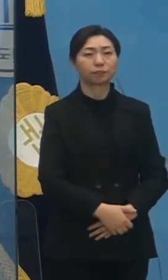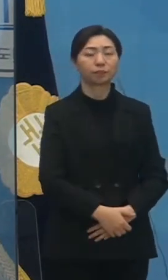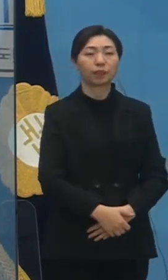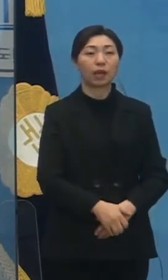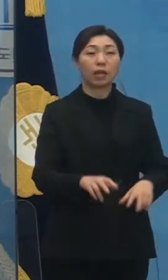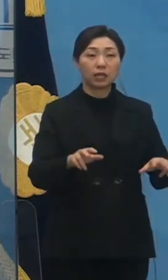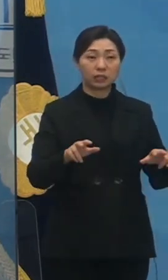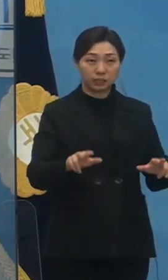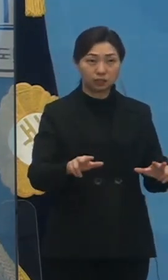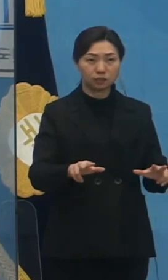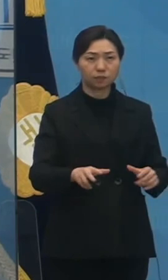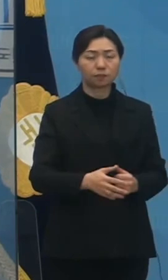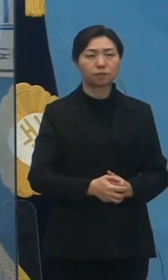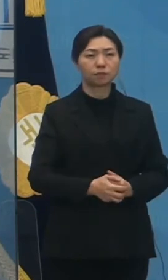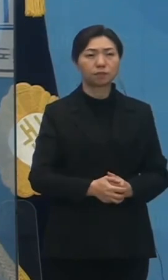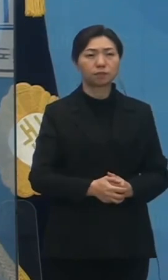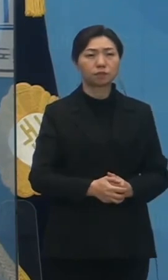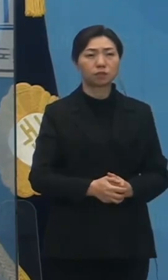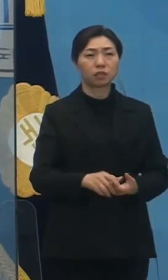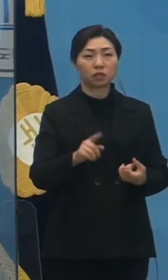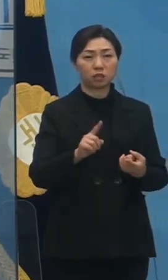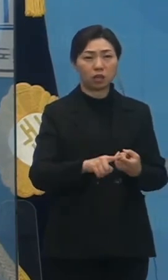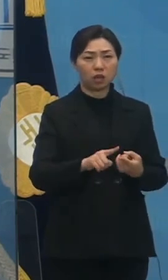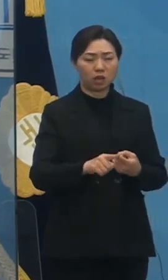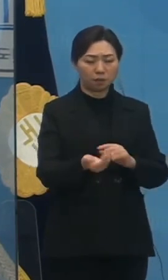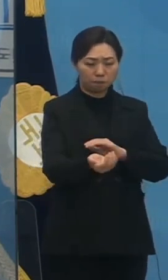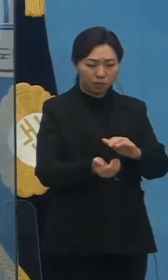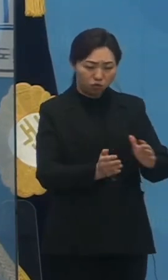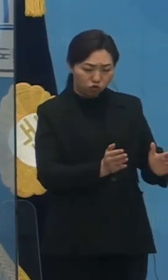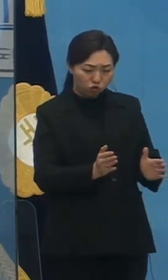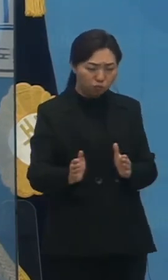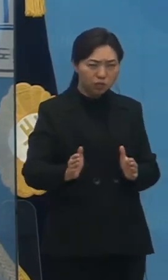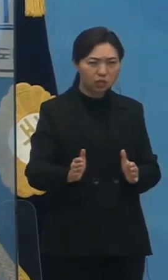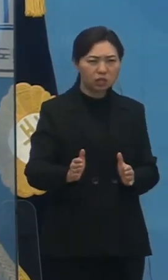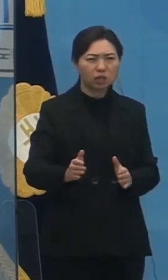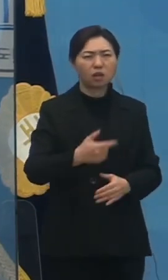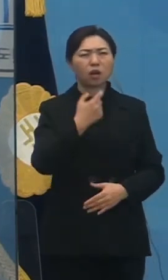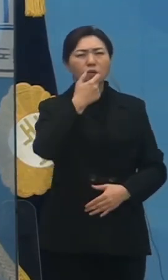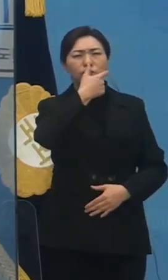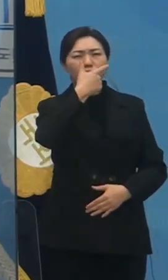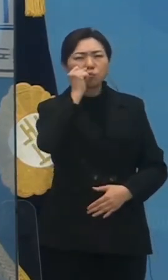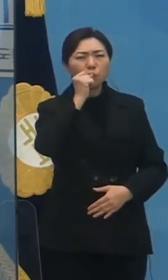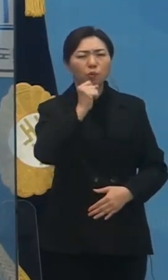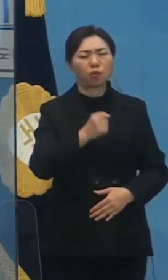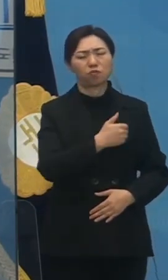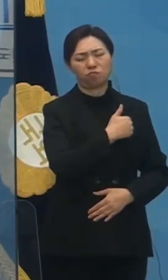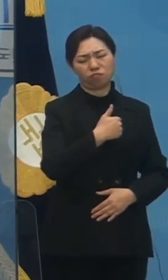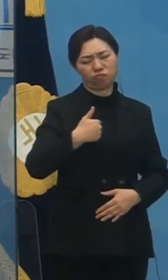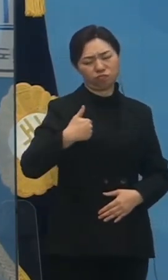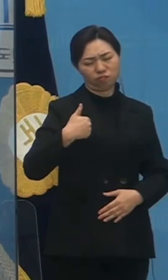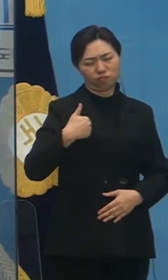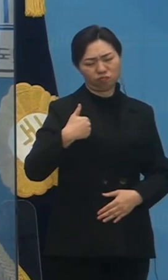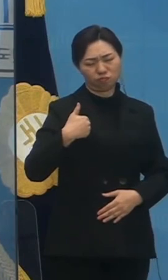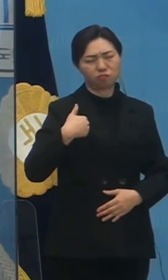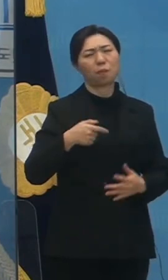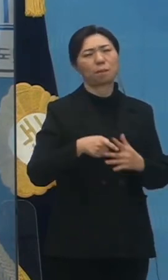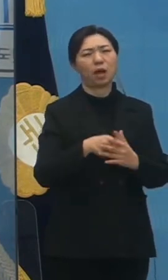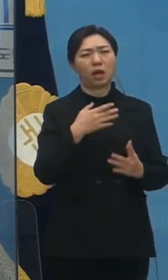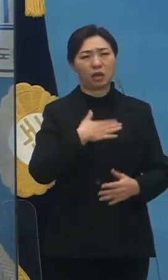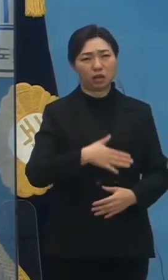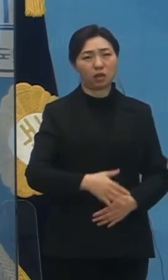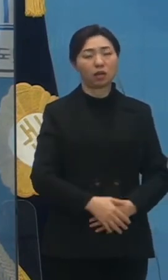그 대비가 충분치 않은 상태임은 누가 보더라도 명약 관하입니다.